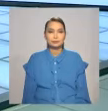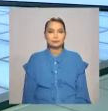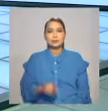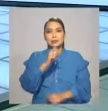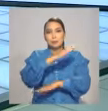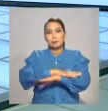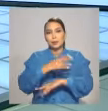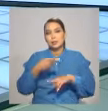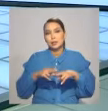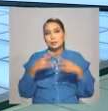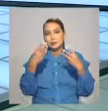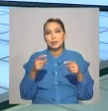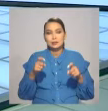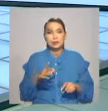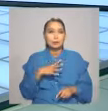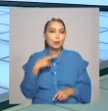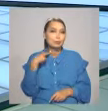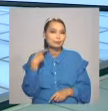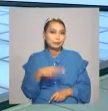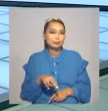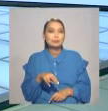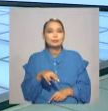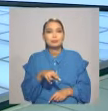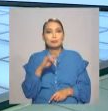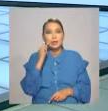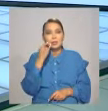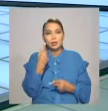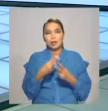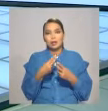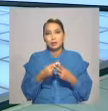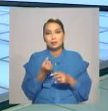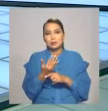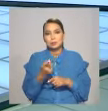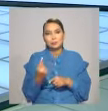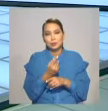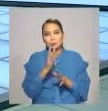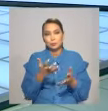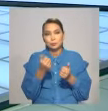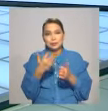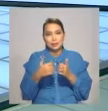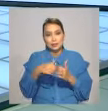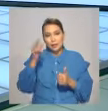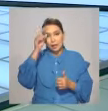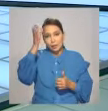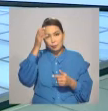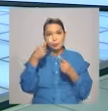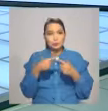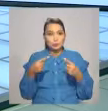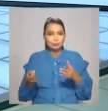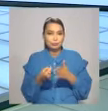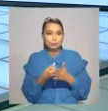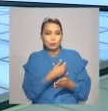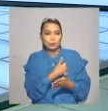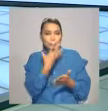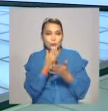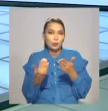За парты в этот день сели и заключенные павлодарской колонии. Некоторые из них впервые будут получать среднее образование. Другие осваивают новые